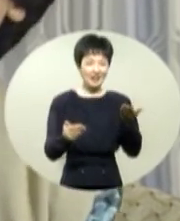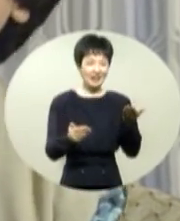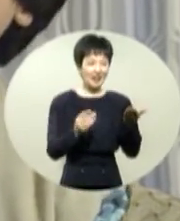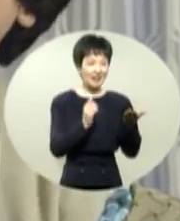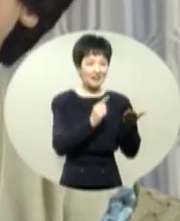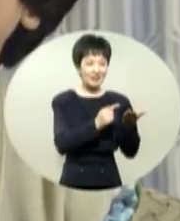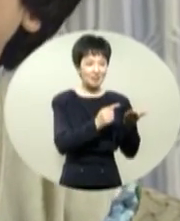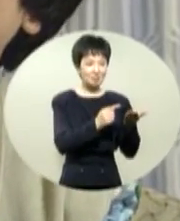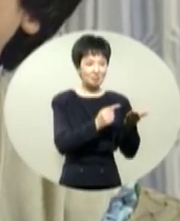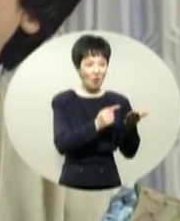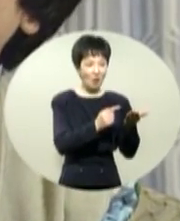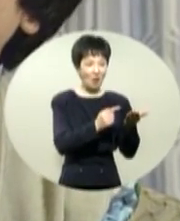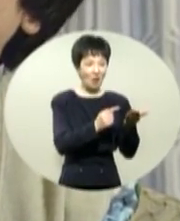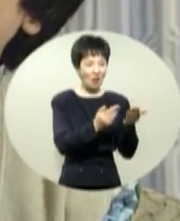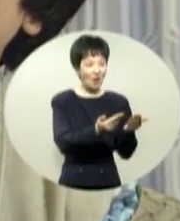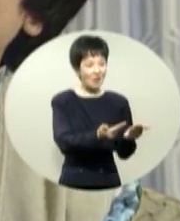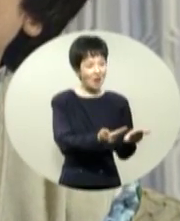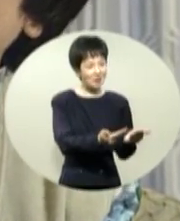も